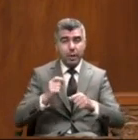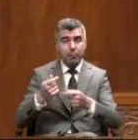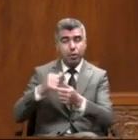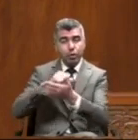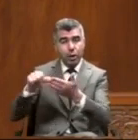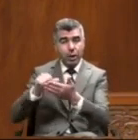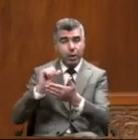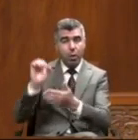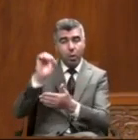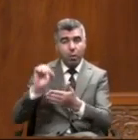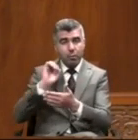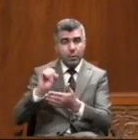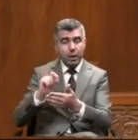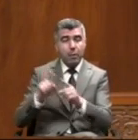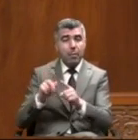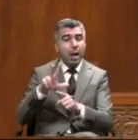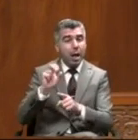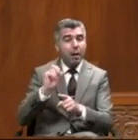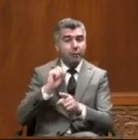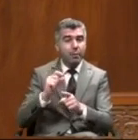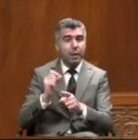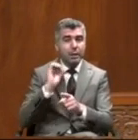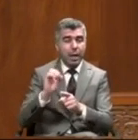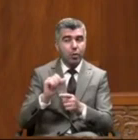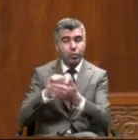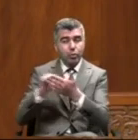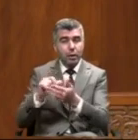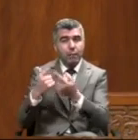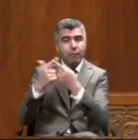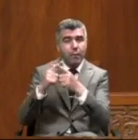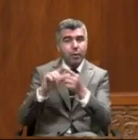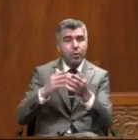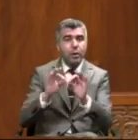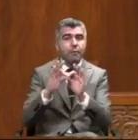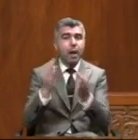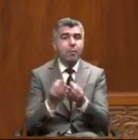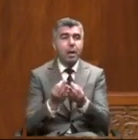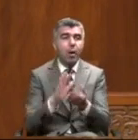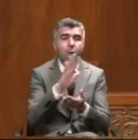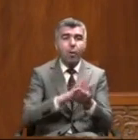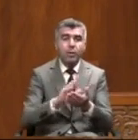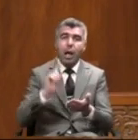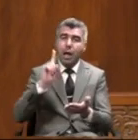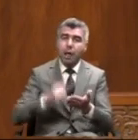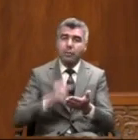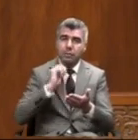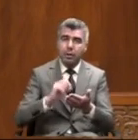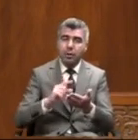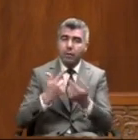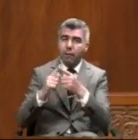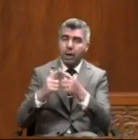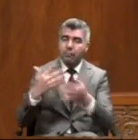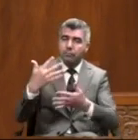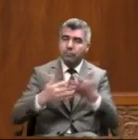الاستيراد وتعريفون استعمال هذا المنتج لدى مختلف في الاسر المغربيه بمختلف شرائحها